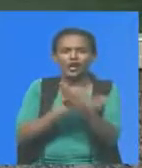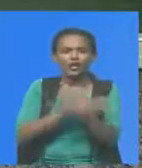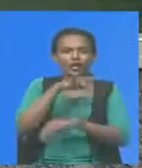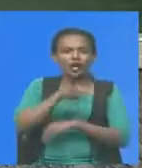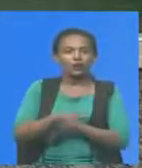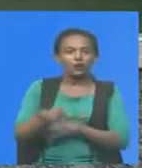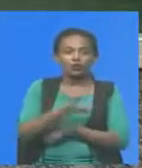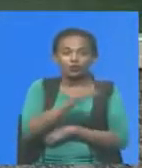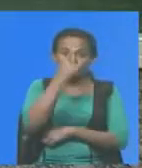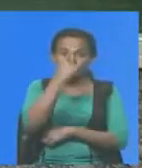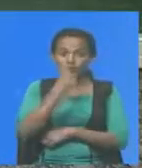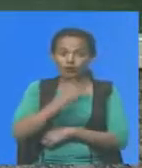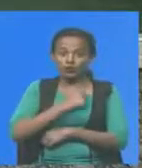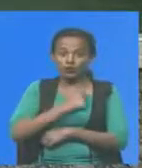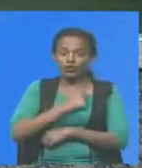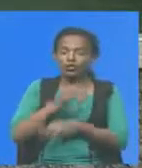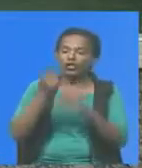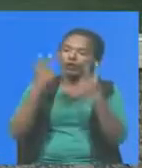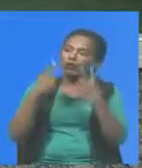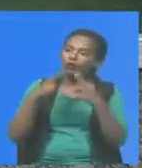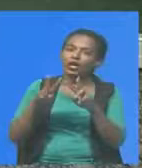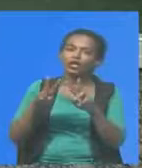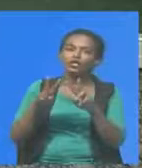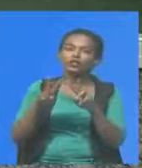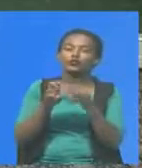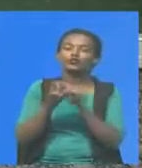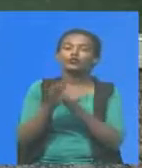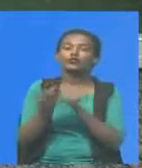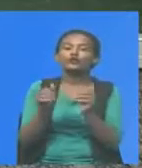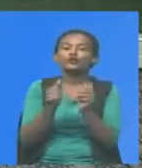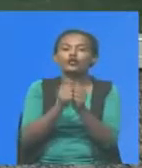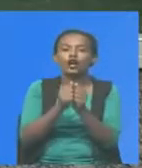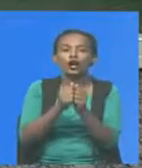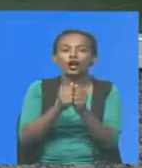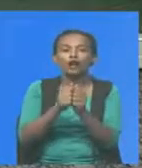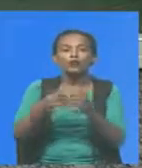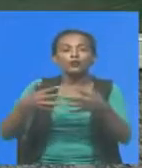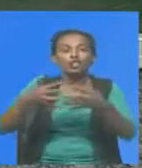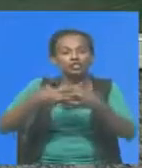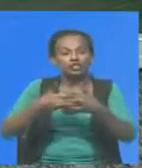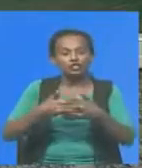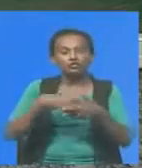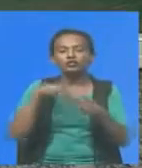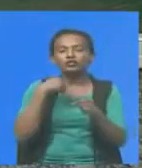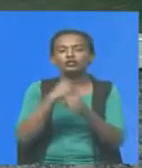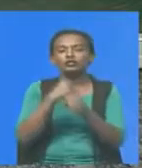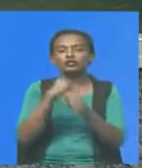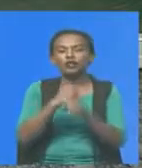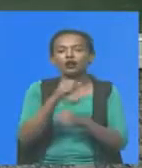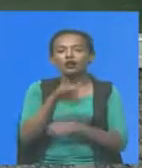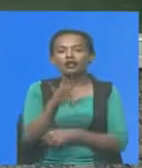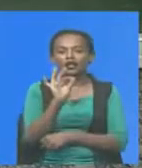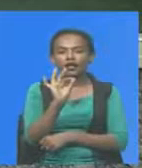መሆኑ ታምኖ ከሚመለከታቸው ዘርፎች ጋር በቅንጅት እየተሰራ ይገኛል።